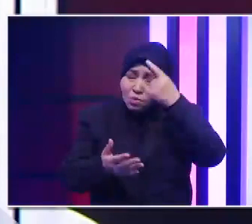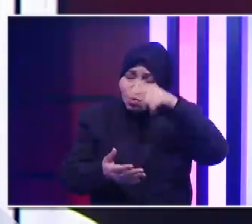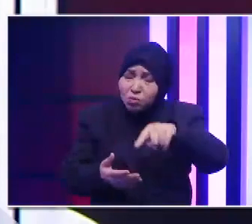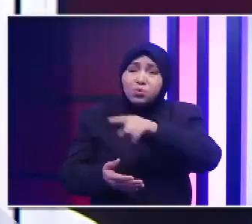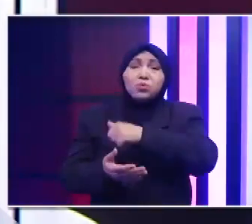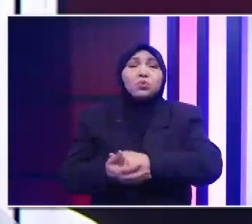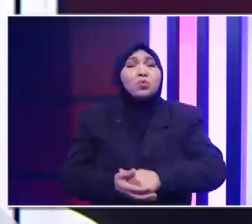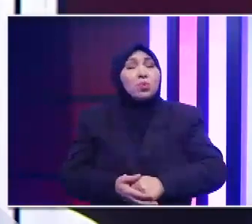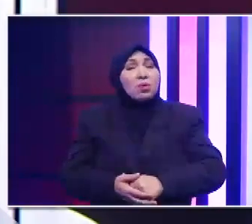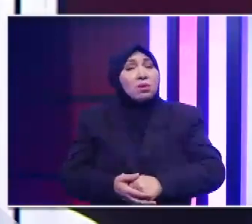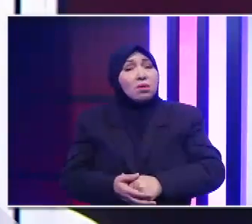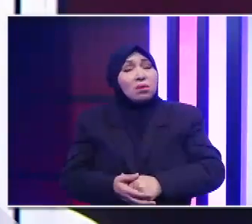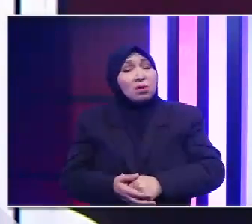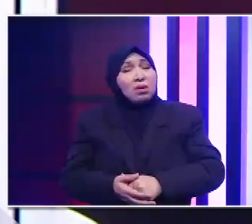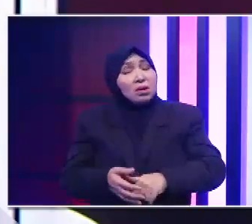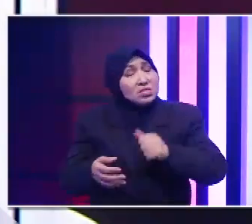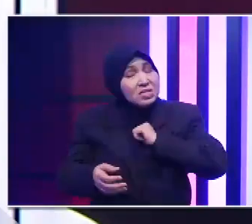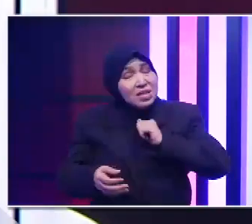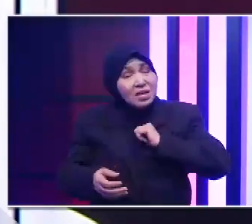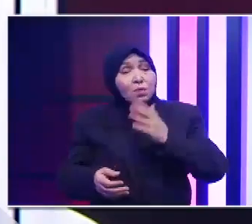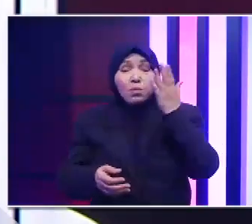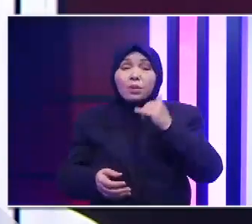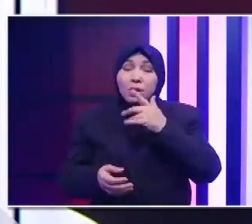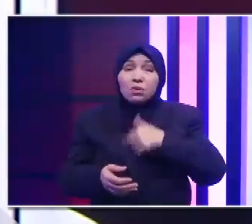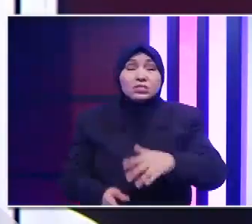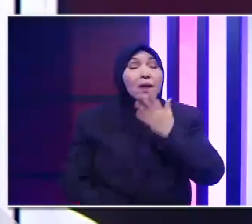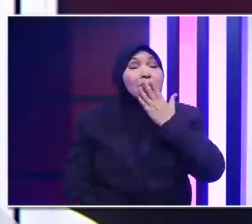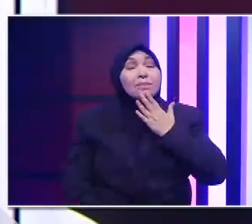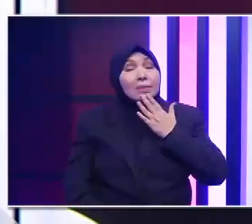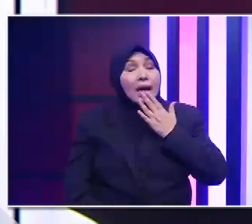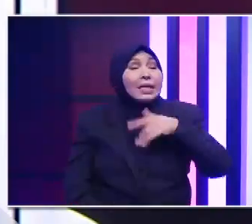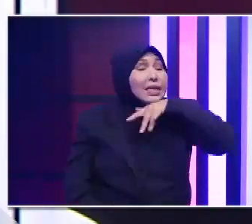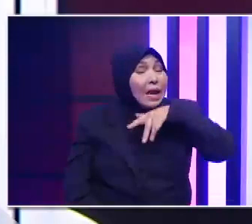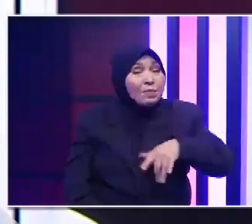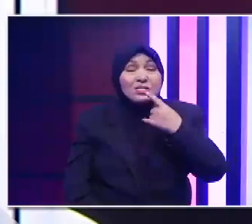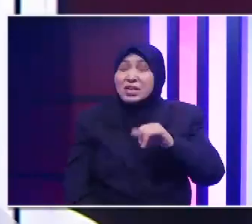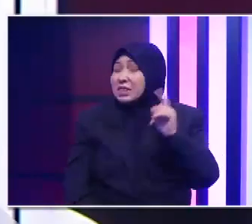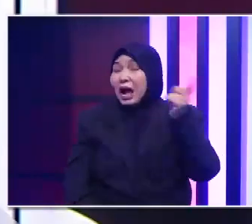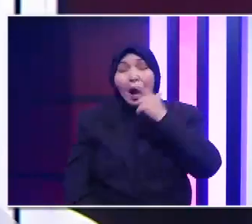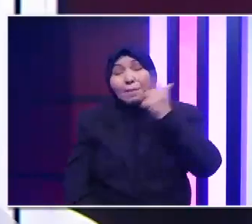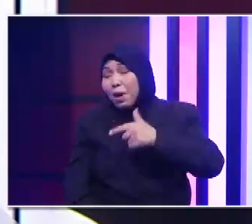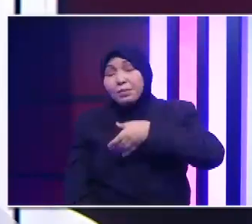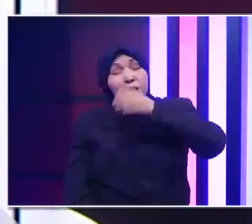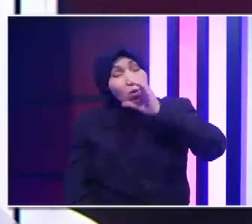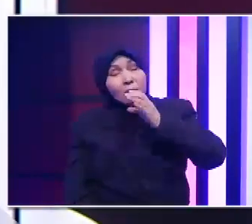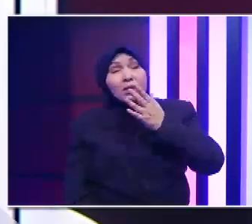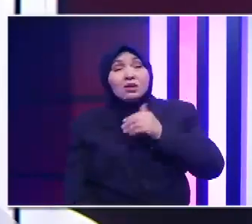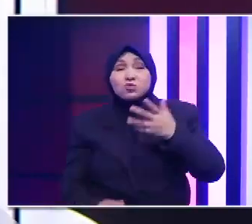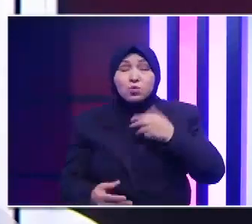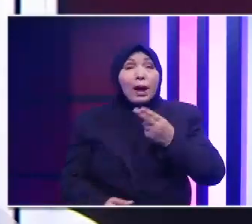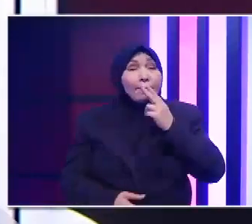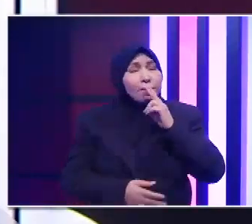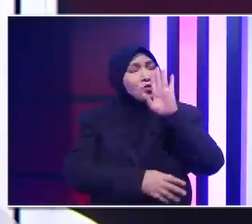kamu mengharamkan madu tersebut kan karena ketika menandai salam kata dia tidak akan minum sebut sebenarnya Nabi Shallallahu Alaihi Wa Sallam juga telah